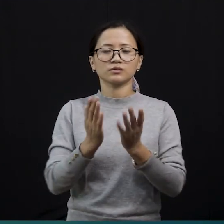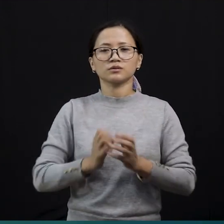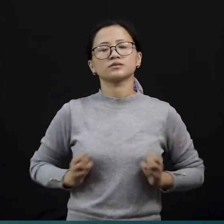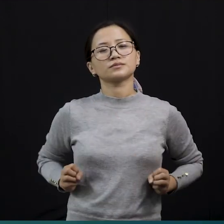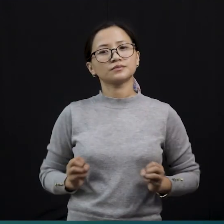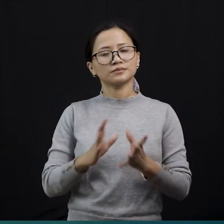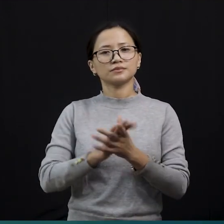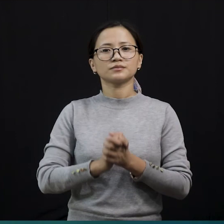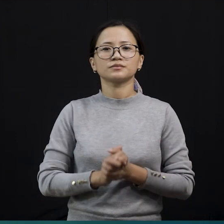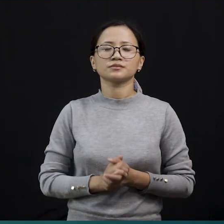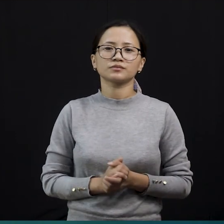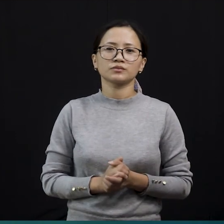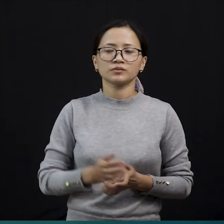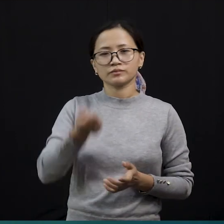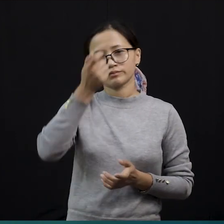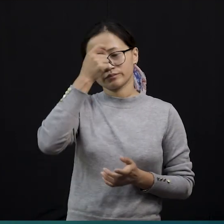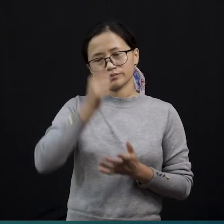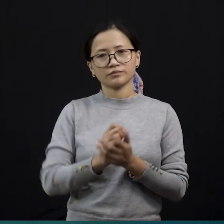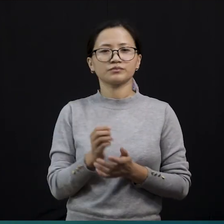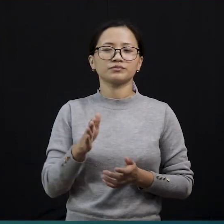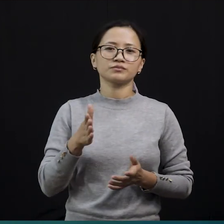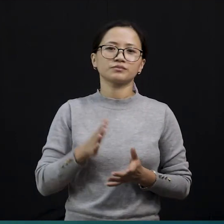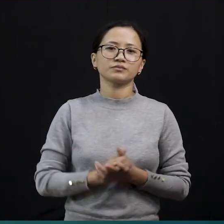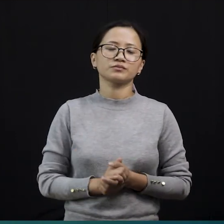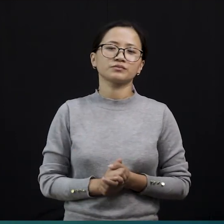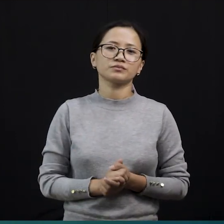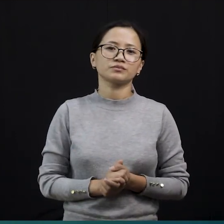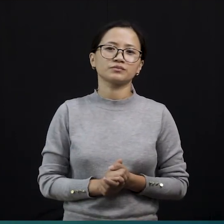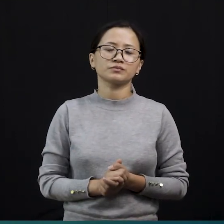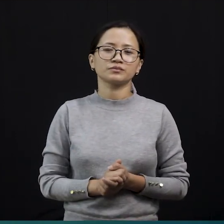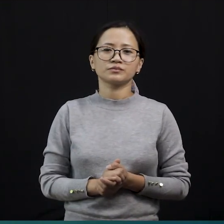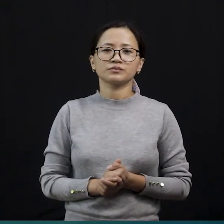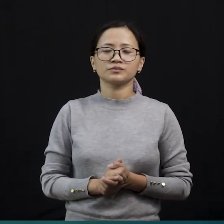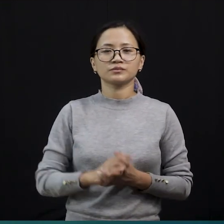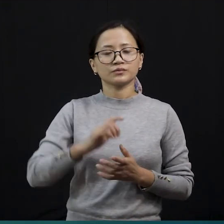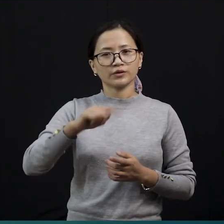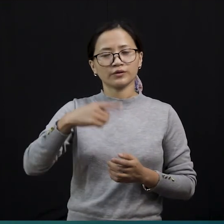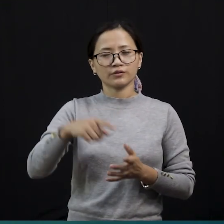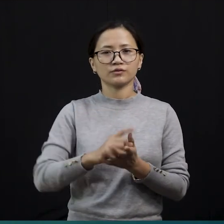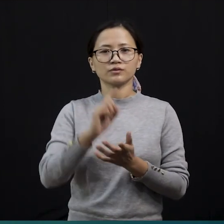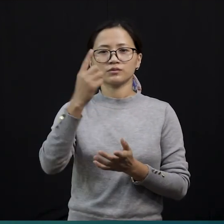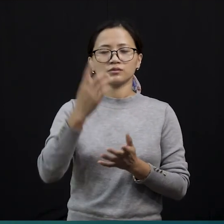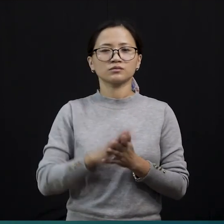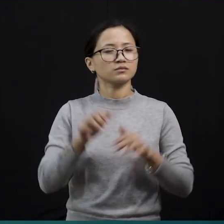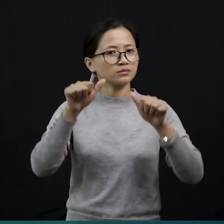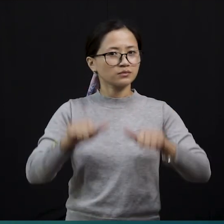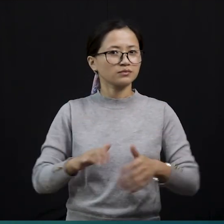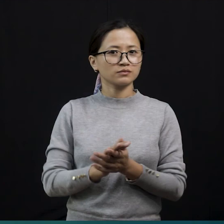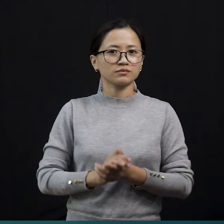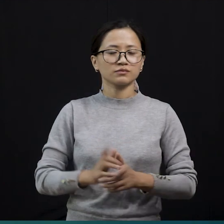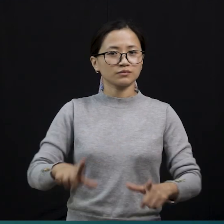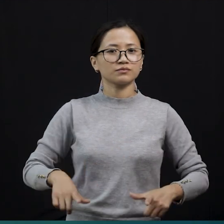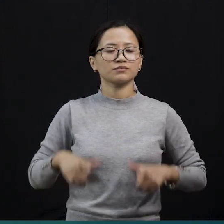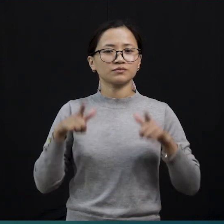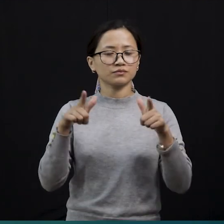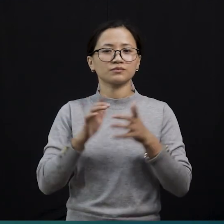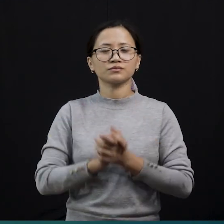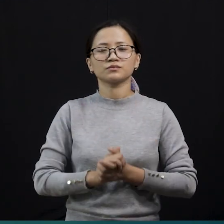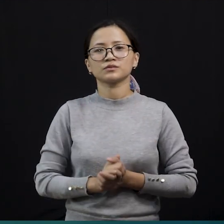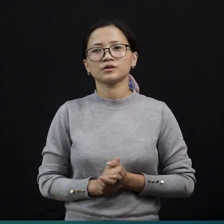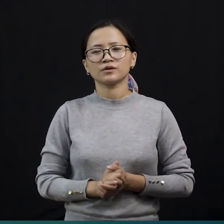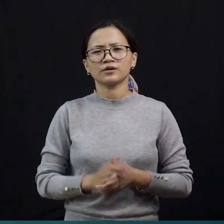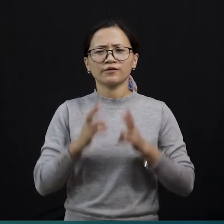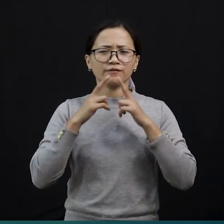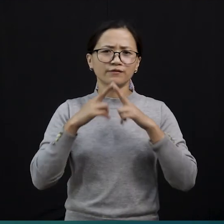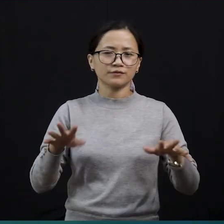स्टार्ट करेंगे तो किसी को भी प्रॉब्लम नहीं होगा, राइट? एंड देन everyone will be able to live a